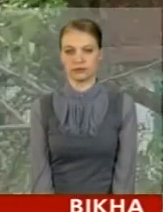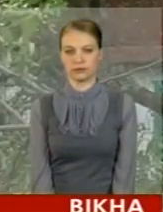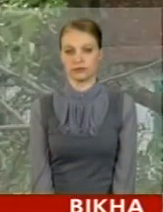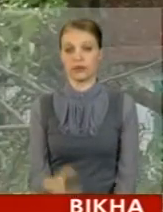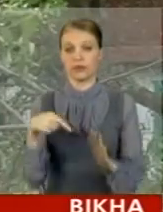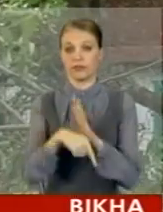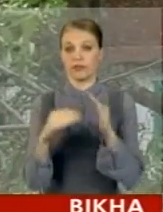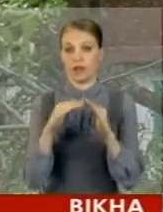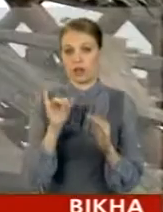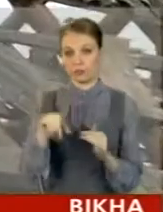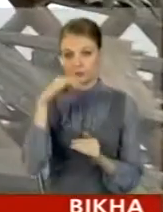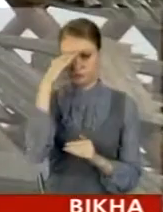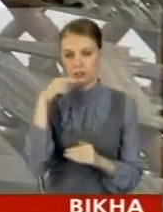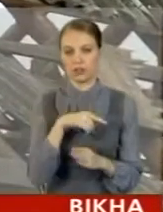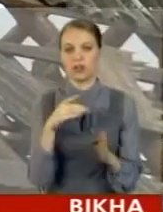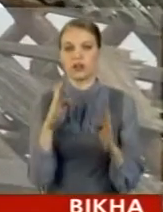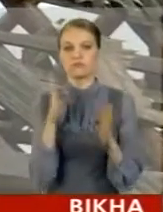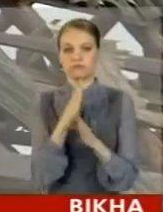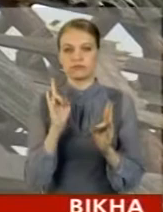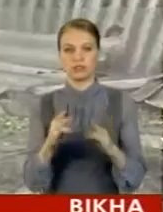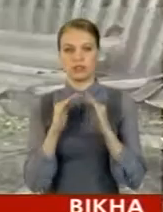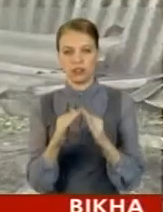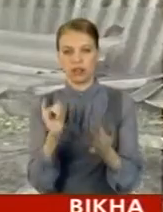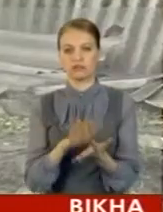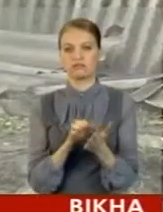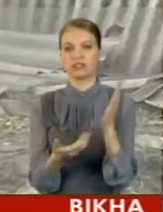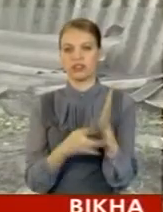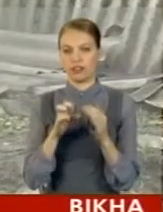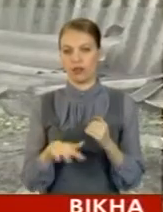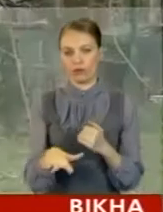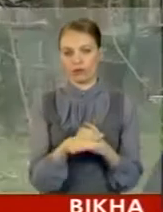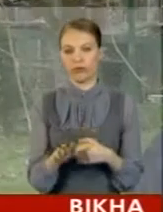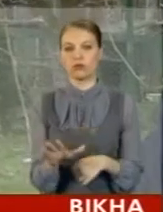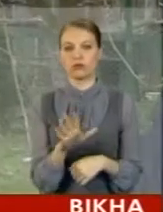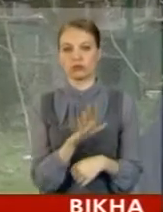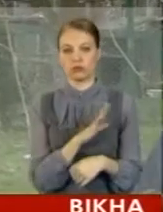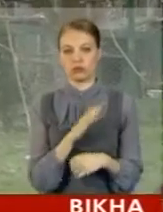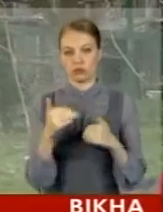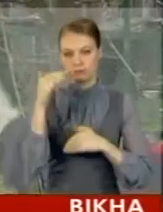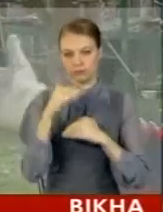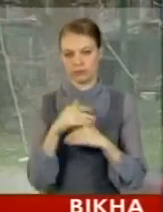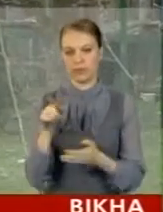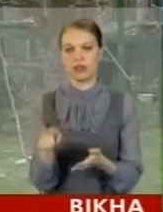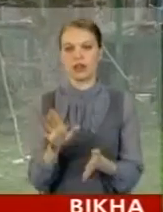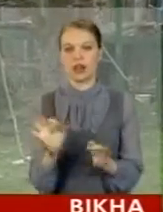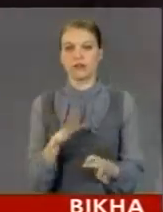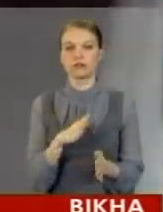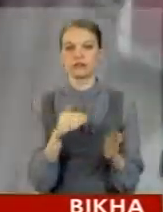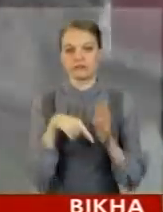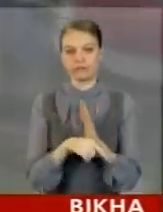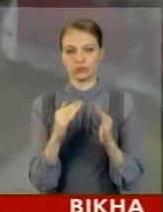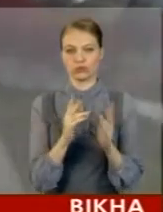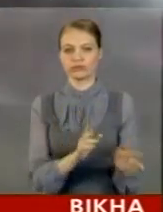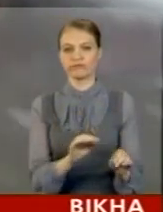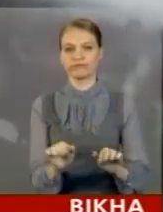У хаті Володимира Сабурова стихія зірвала дах та завалила дерева на подвір'ї. Було надвечір'я, пенсіонер саме порався в будинку.